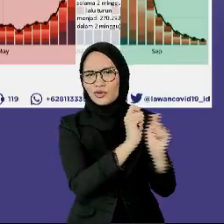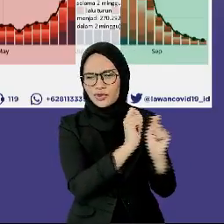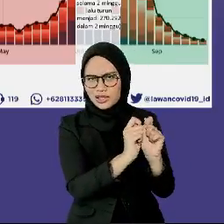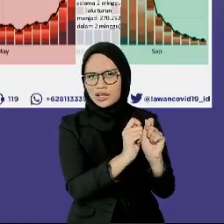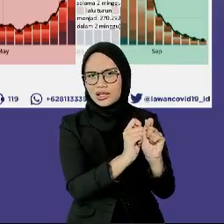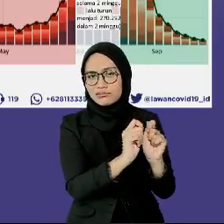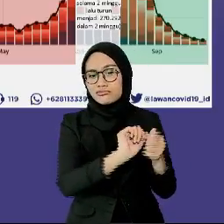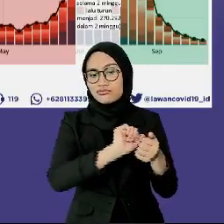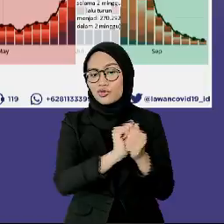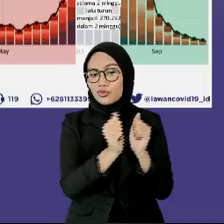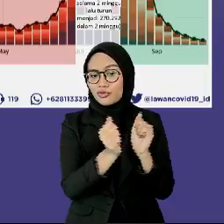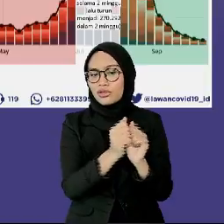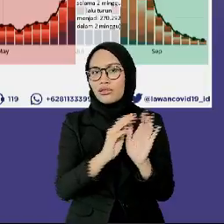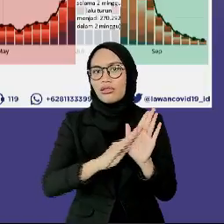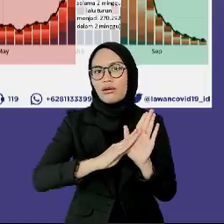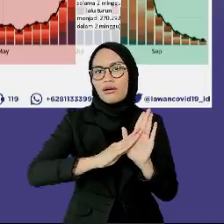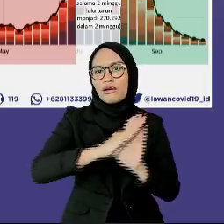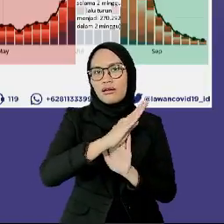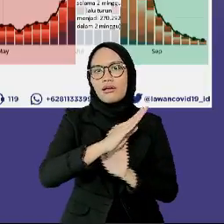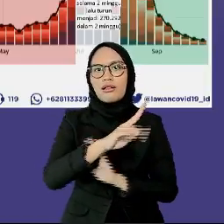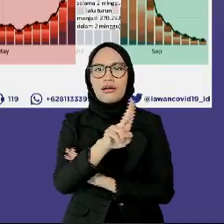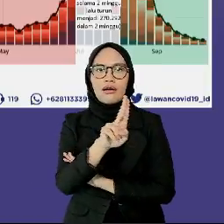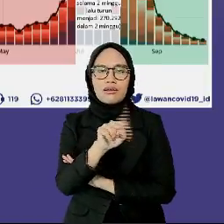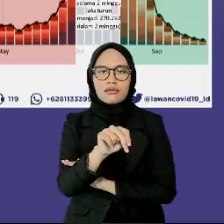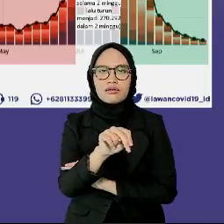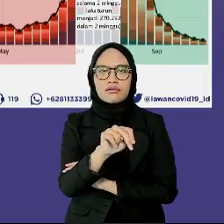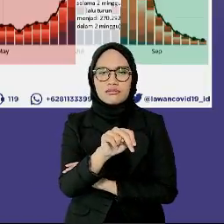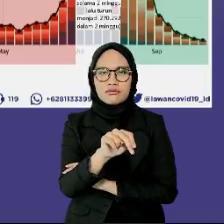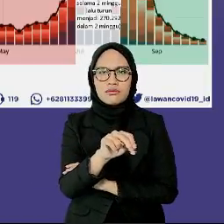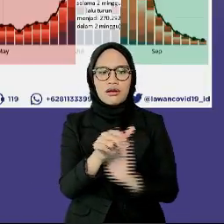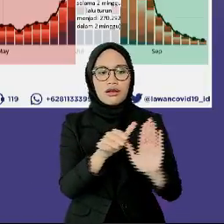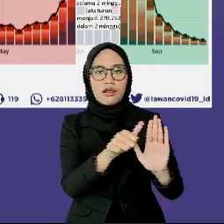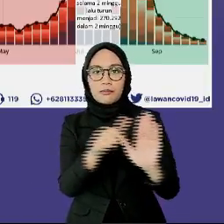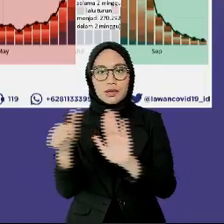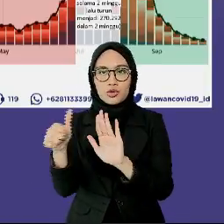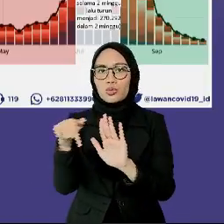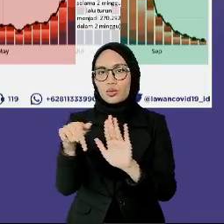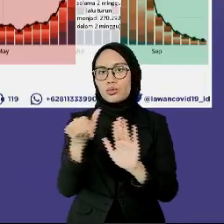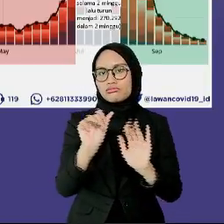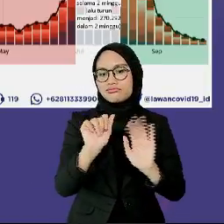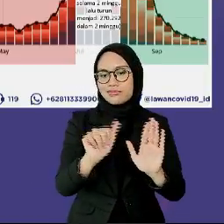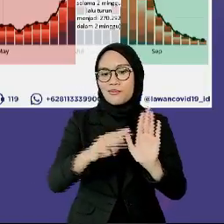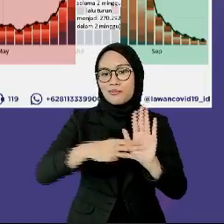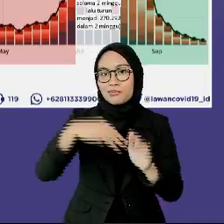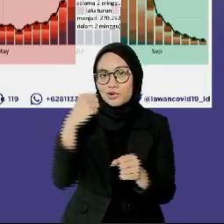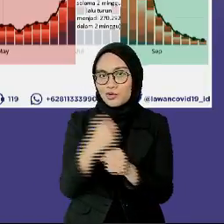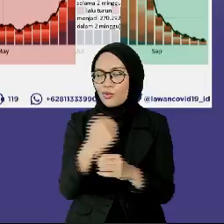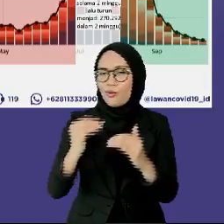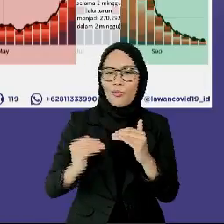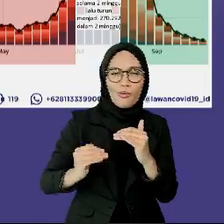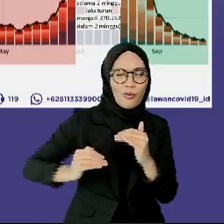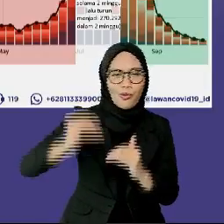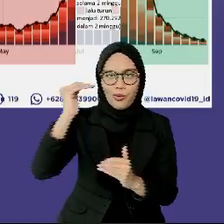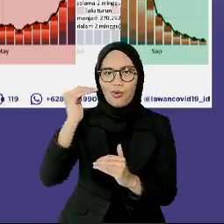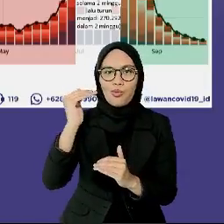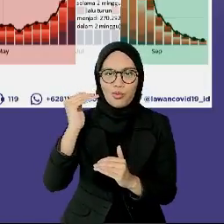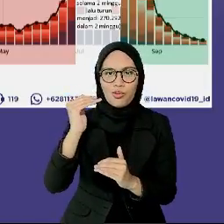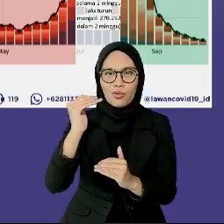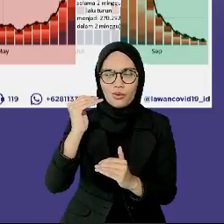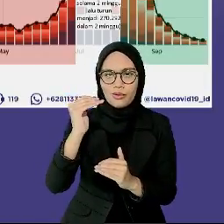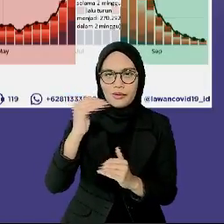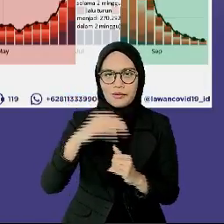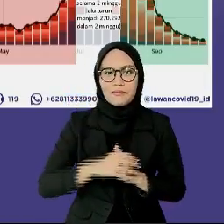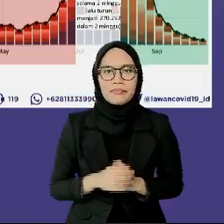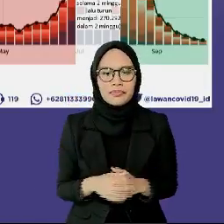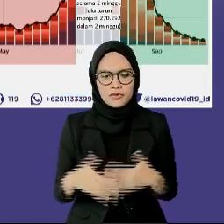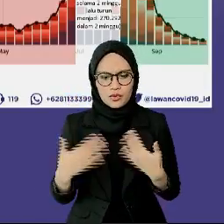hingga 374% hanya dalam waktu 6 minggu. Pasca kenaikan kasus yang sangat